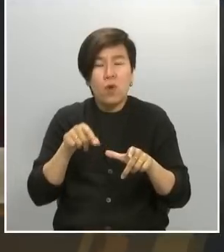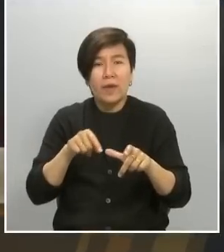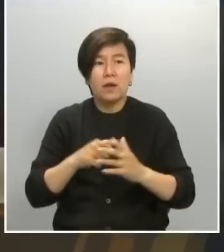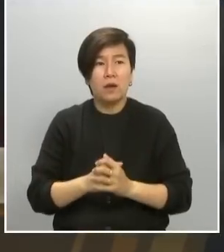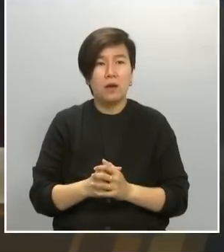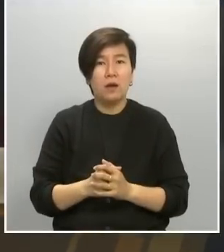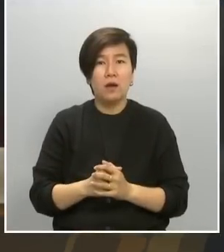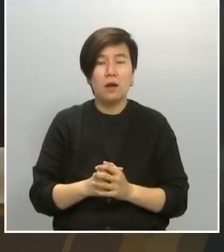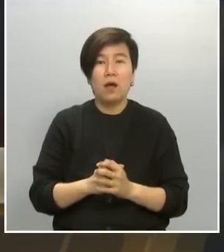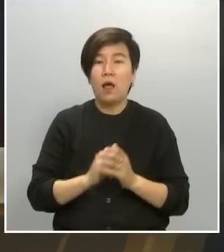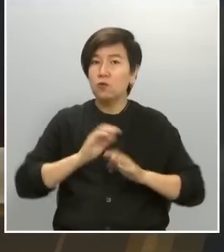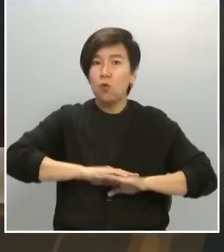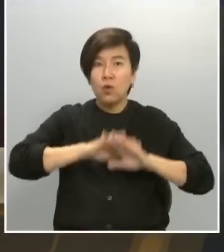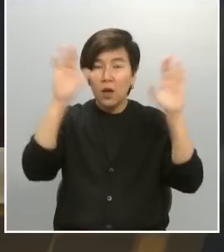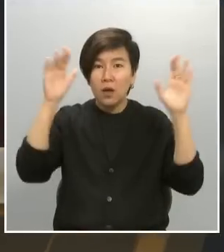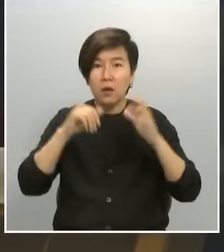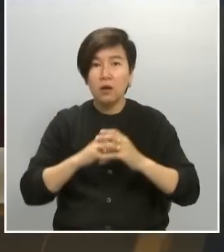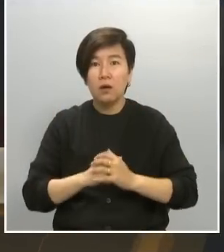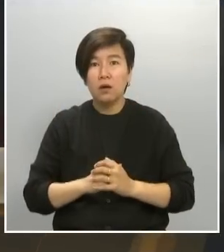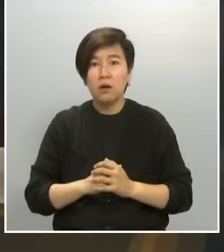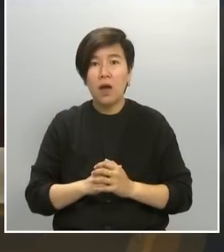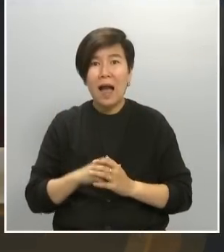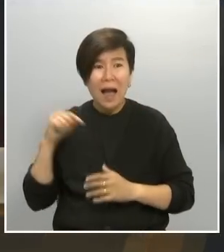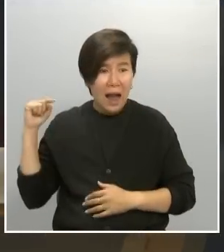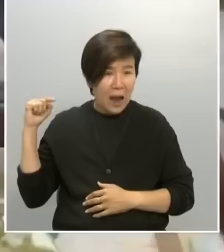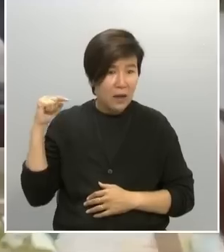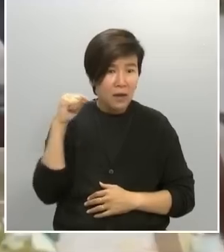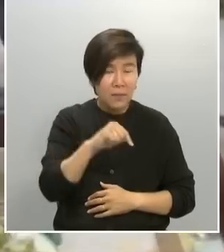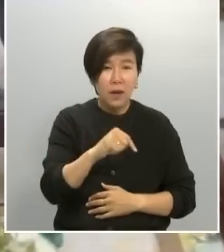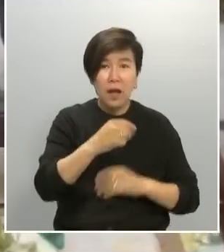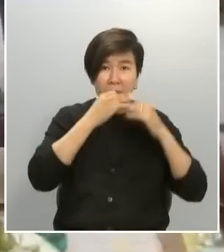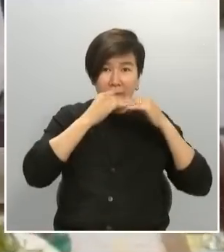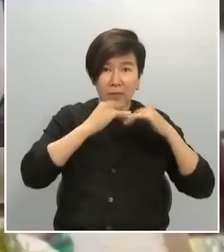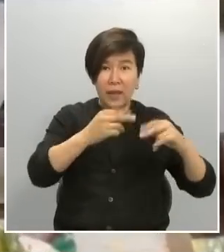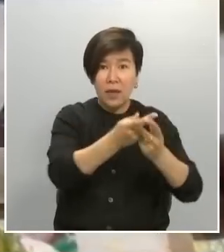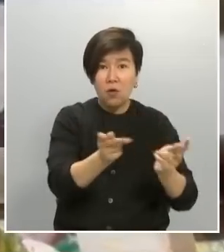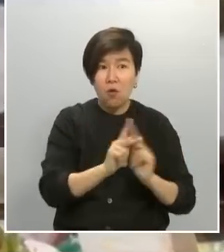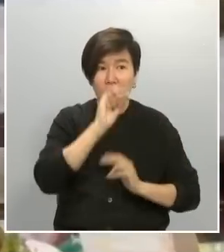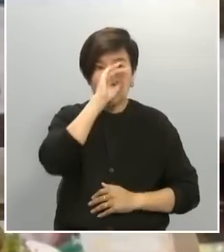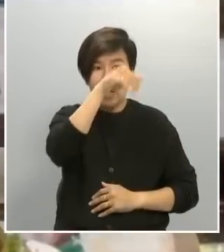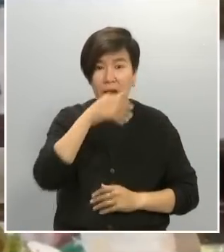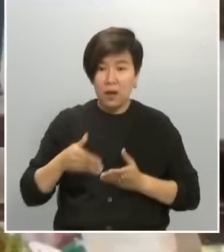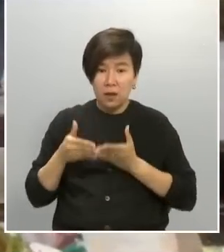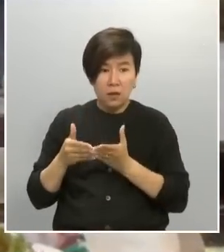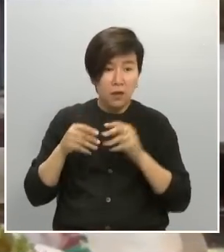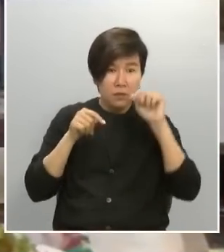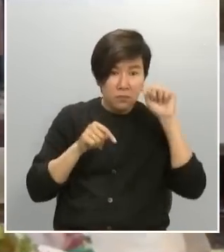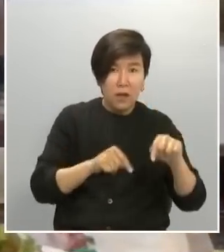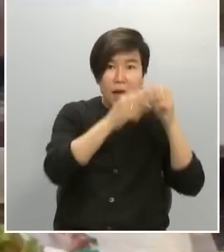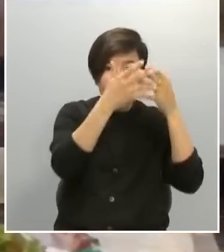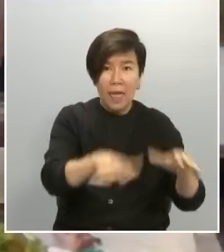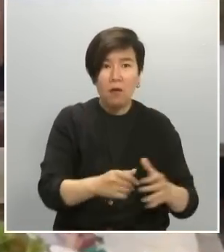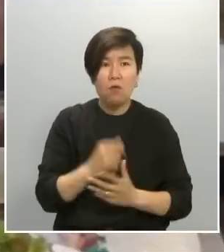งทันทีนักวิ่งเดินทางไปถึงเกาะช้างกันเป็นส่วนมากเพราะจะมีงานวันนี้ประกาศเลิกเมื่อวานไปรว